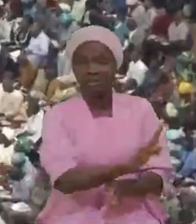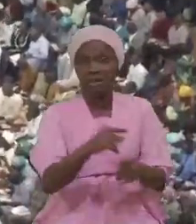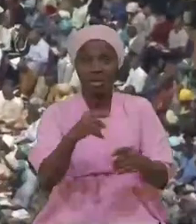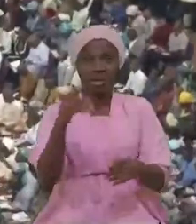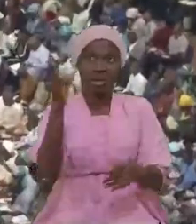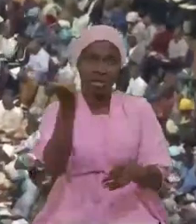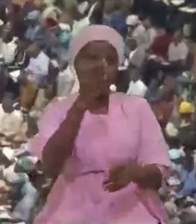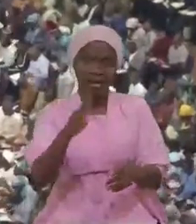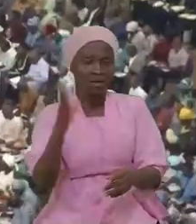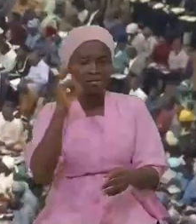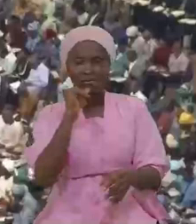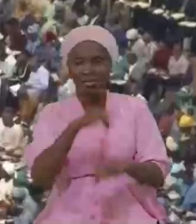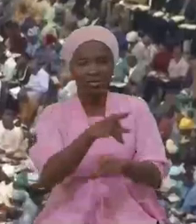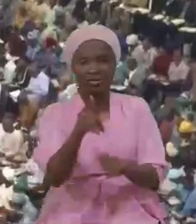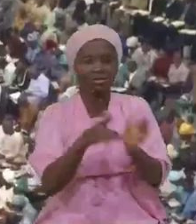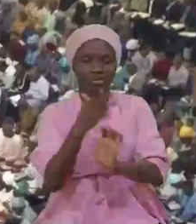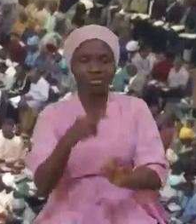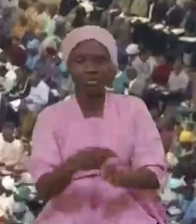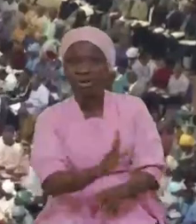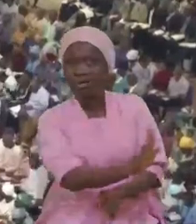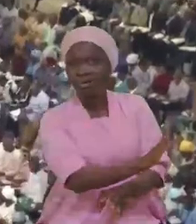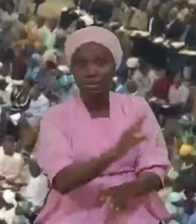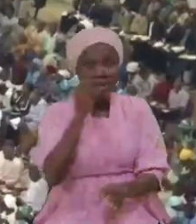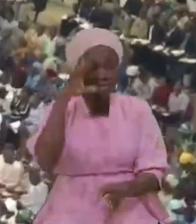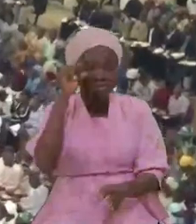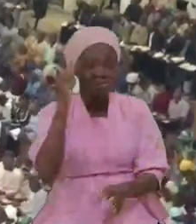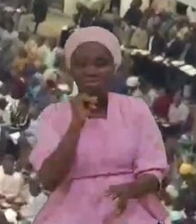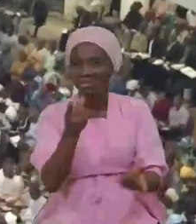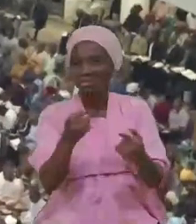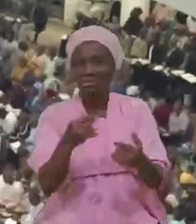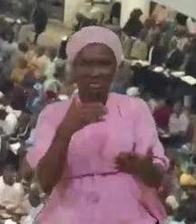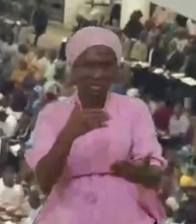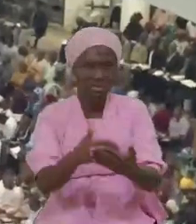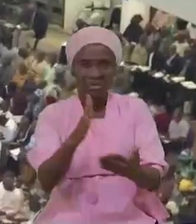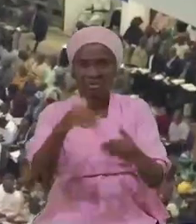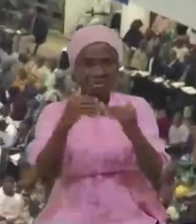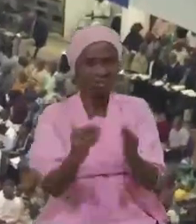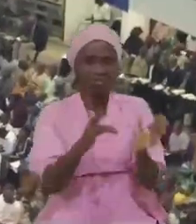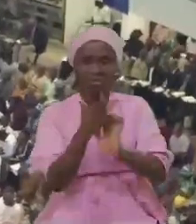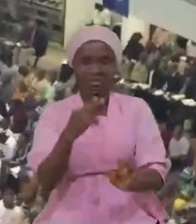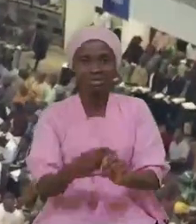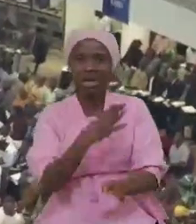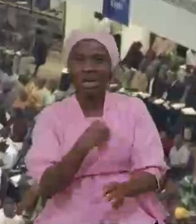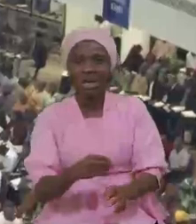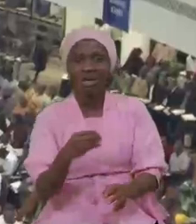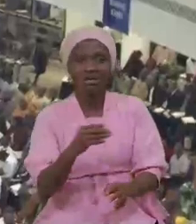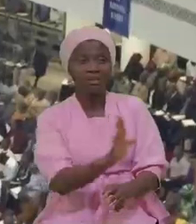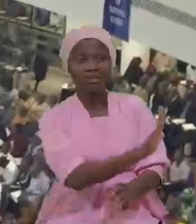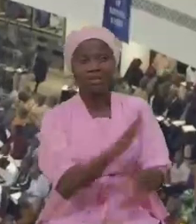vous toucheront pas. Leur magie ne va pas s'approcher de votre œil, votre seuil.